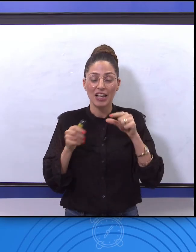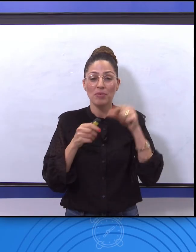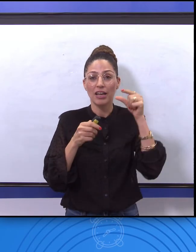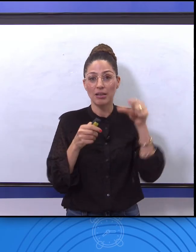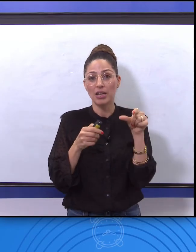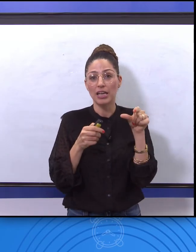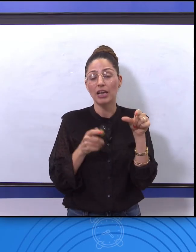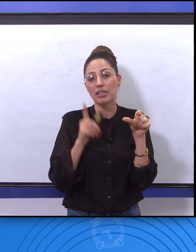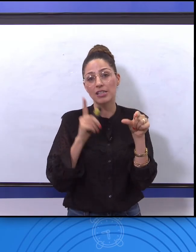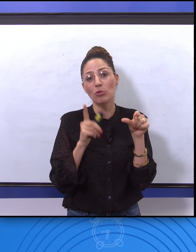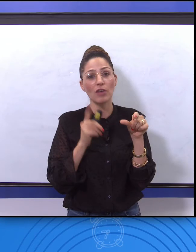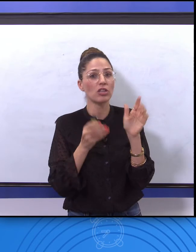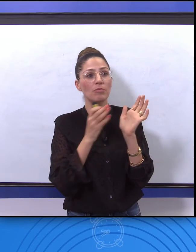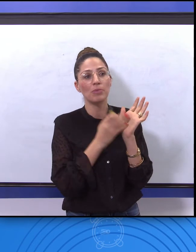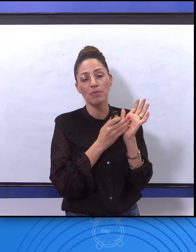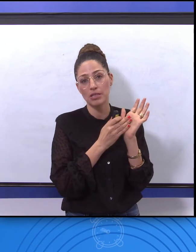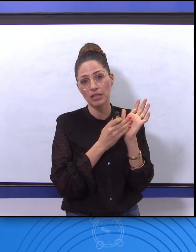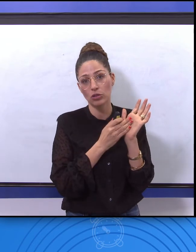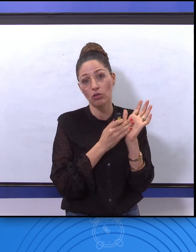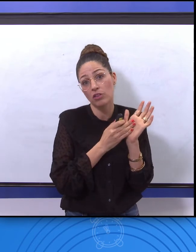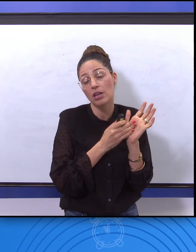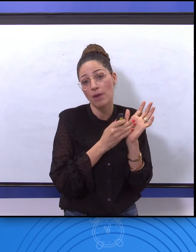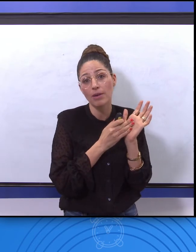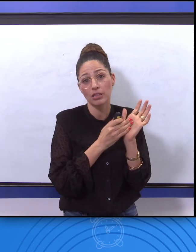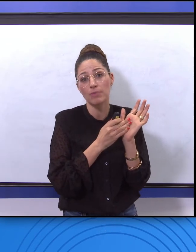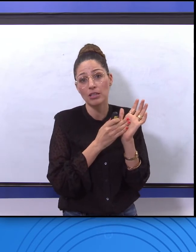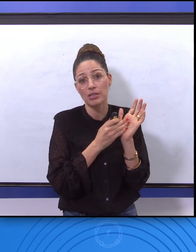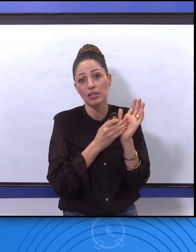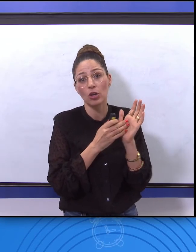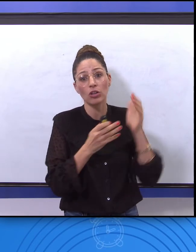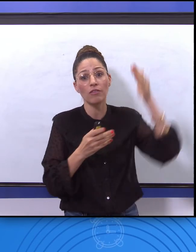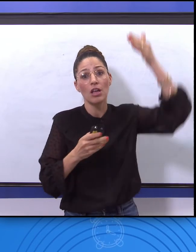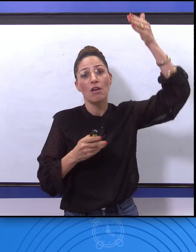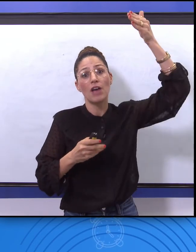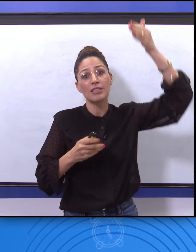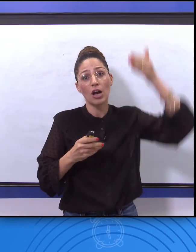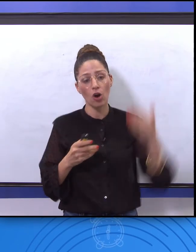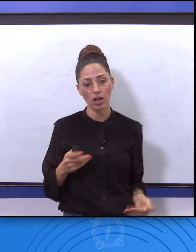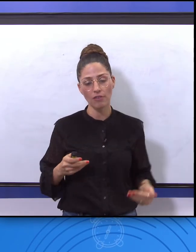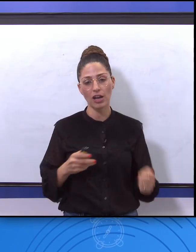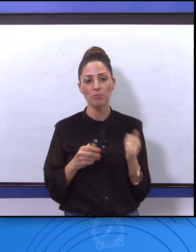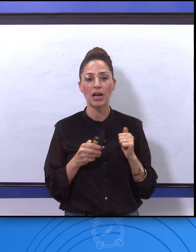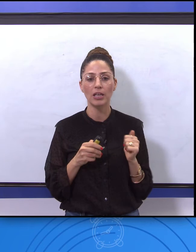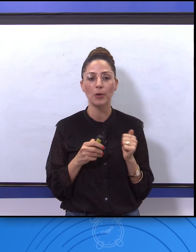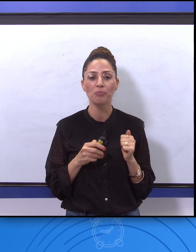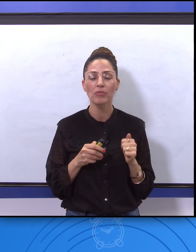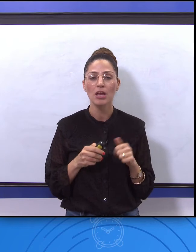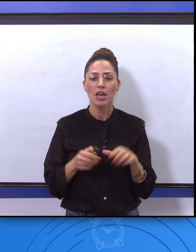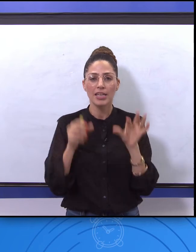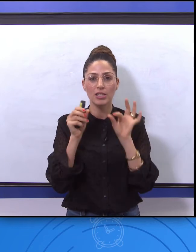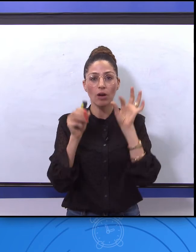נניח עליהם את המגנט, רק תשימו לב שאתם מדביקים בצד הטוב, כי אני פעם אחת הדבקתי בצד הלא טוב, ואז הכל נפל לי